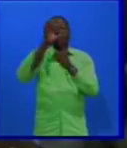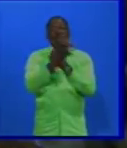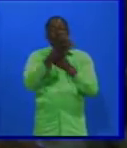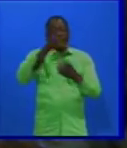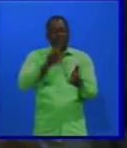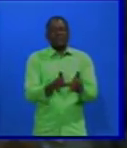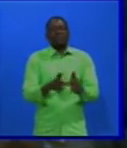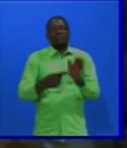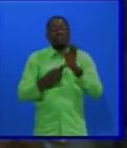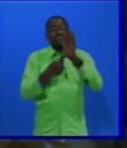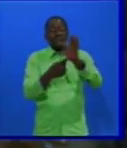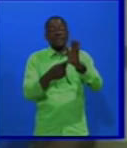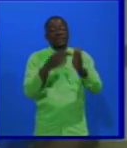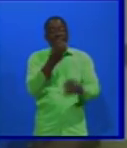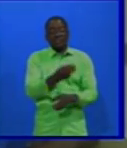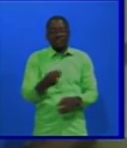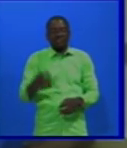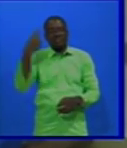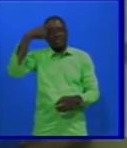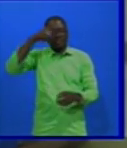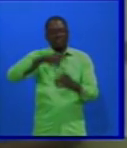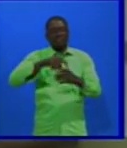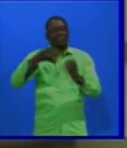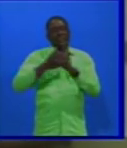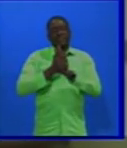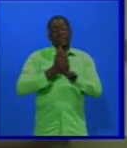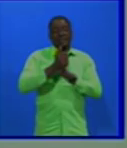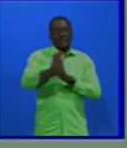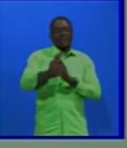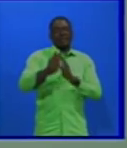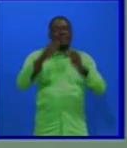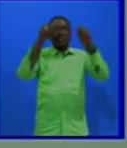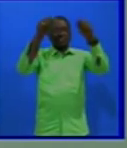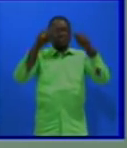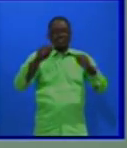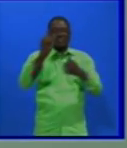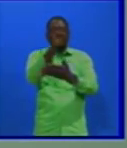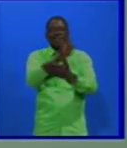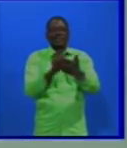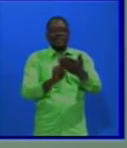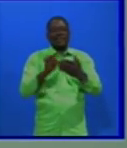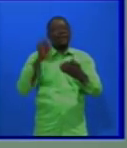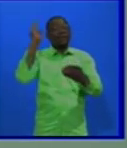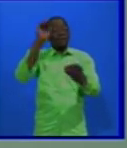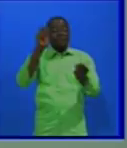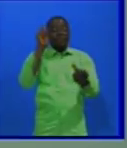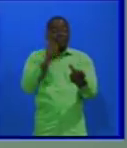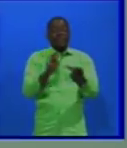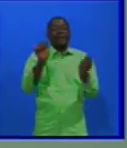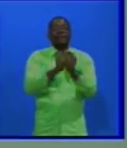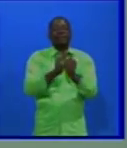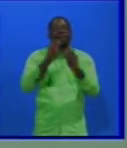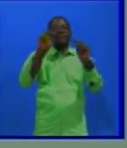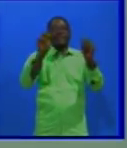de l'œuvre. En somme, la qualité esthétique graphique du dessin en conformité avec le thème. Et